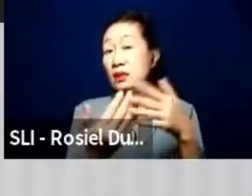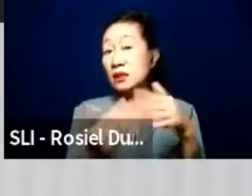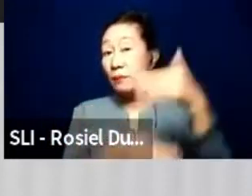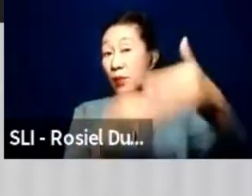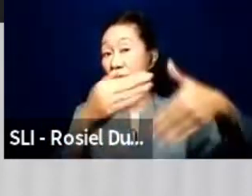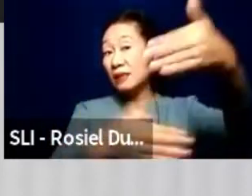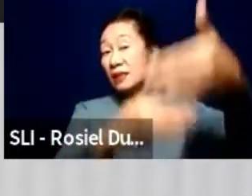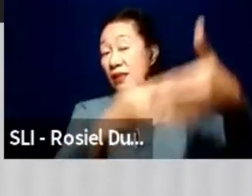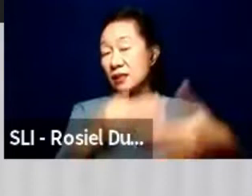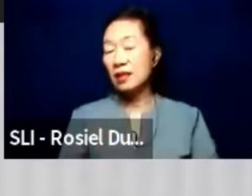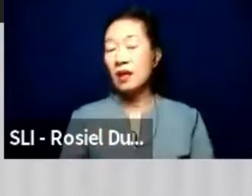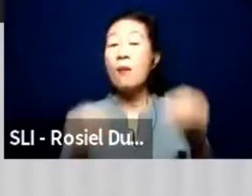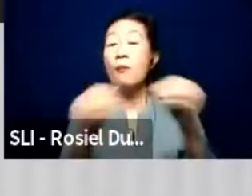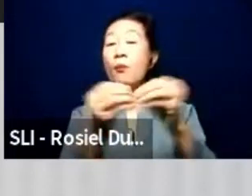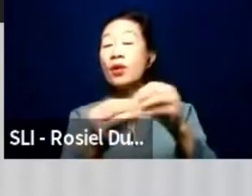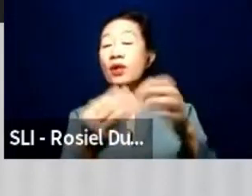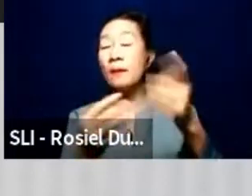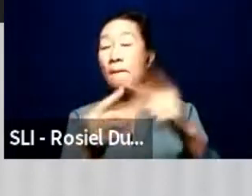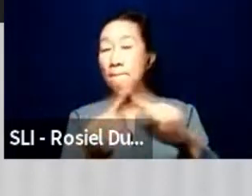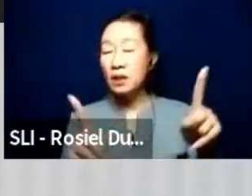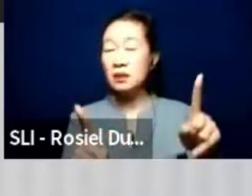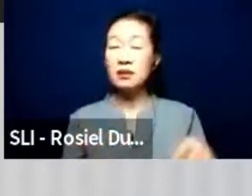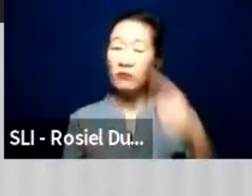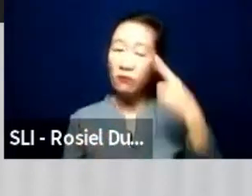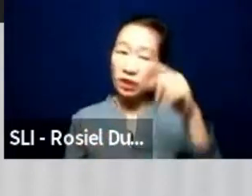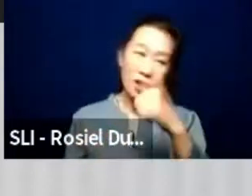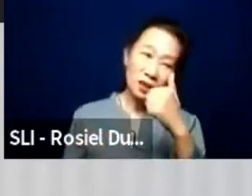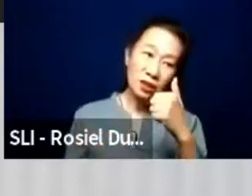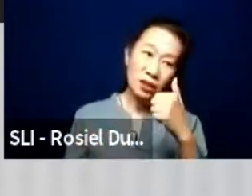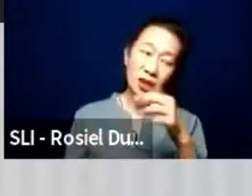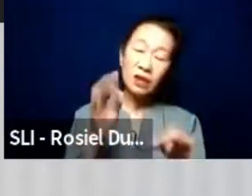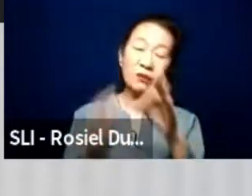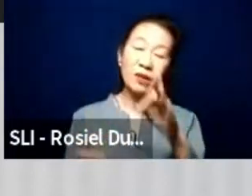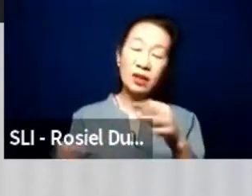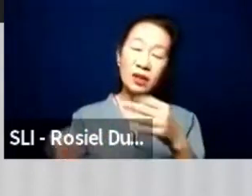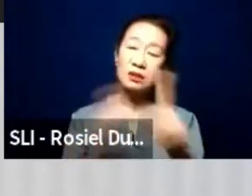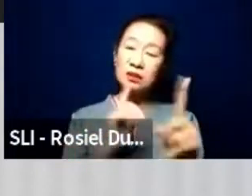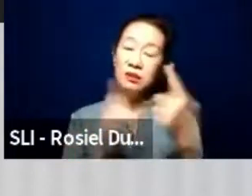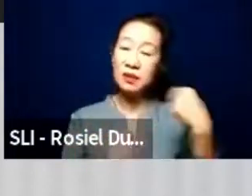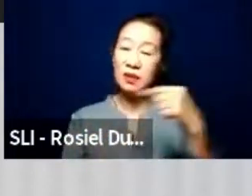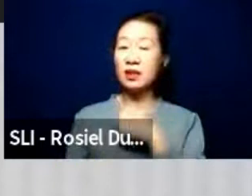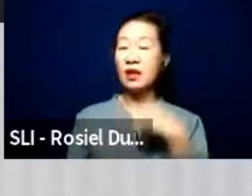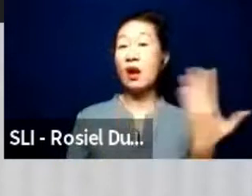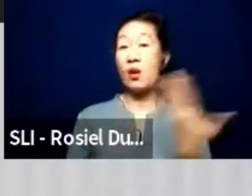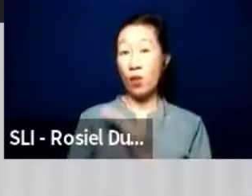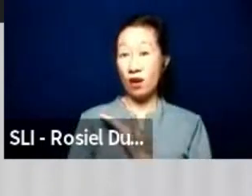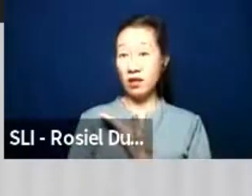no? Mas madali para sa kanila. Pero syempre, iba, pagka pinag-uusapan na natin ang ating